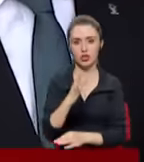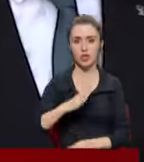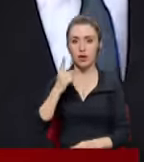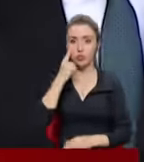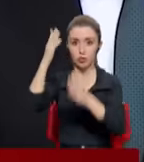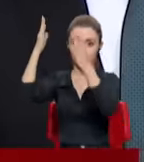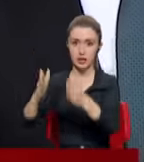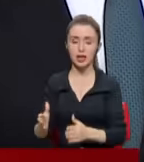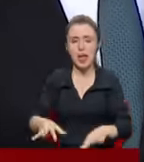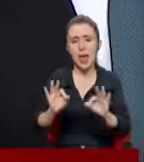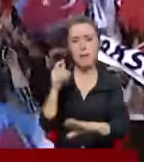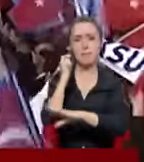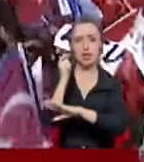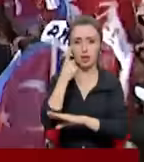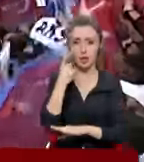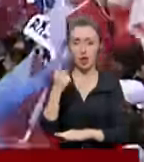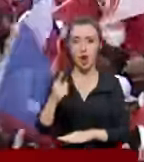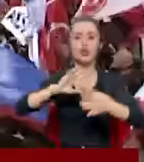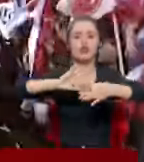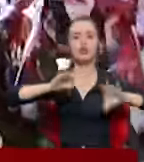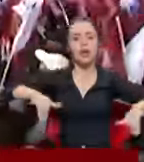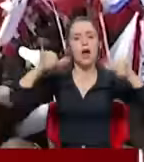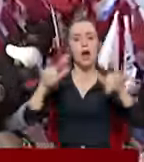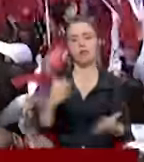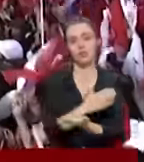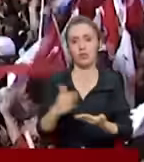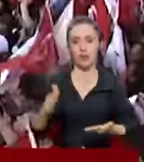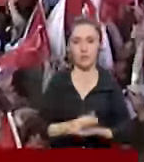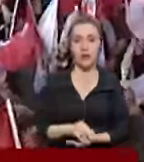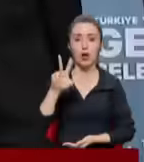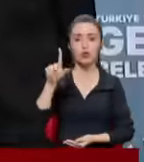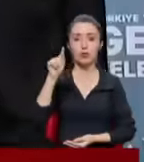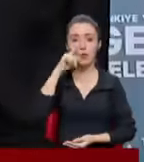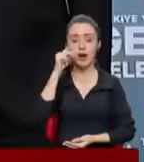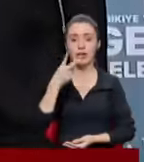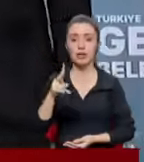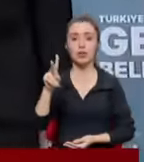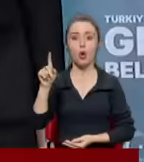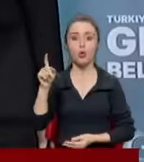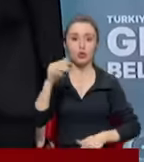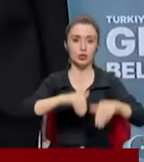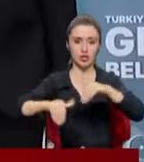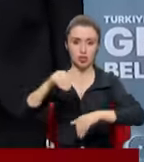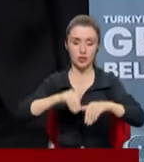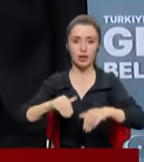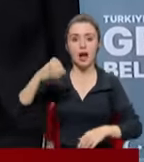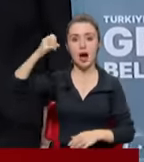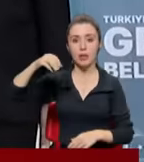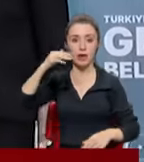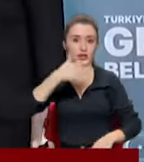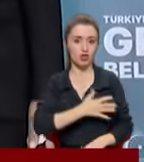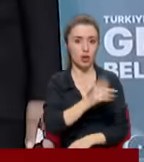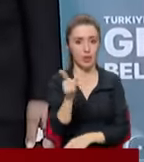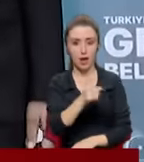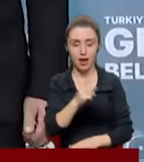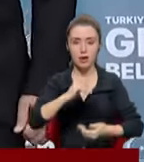Cumhurbaşkanı her mitinginde o vurguyu üzerine basarak yapıyor 31 Mart 2019 seçimlerinde AK Parti ile CHP